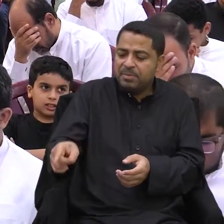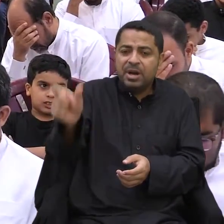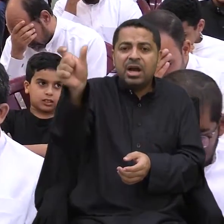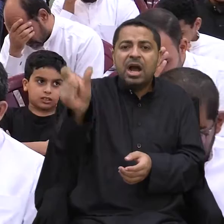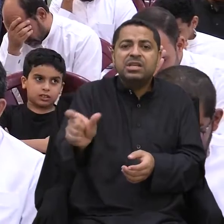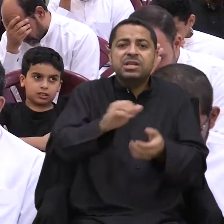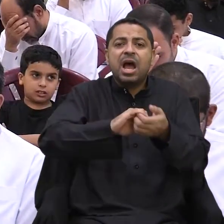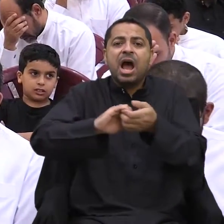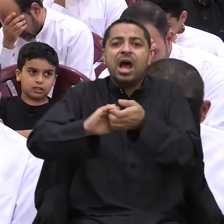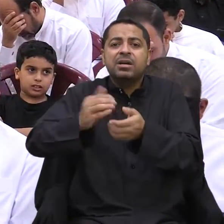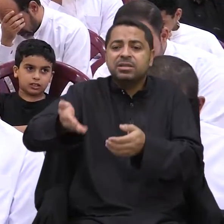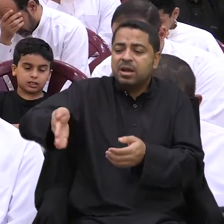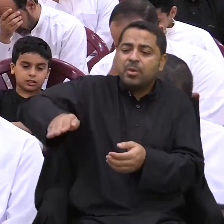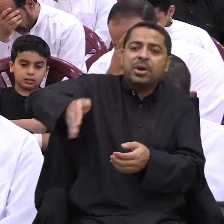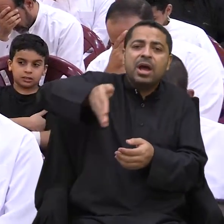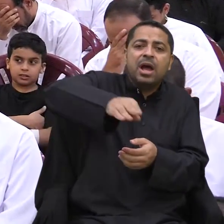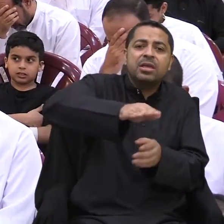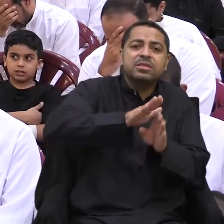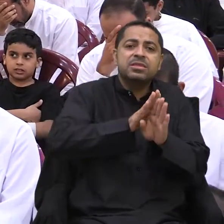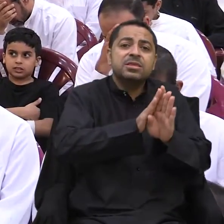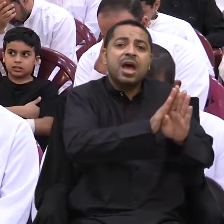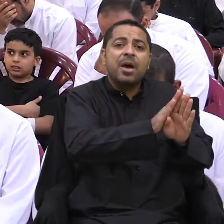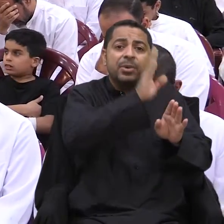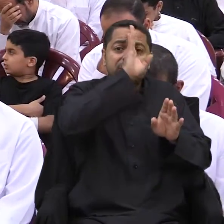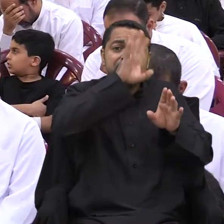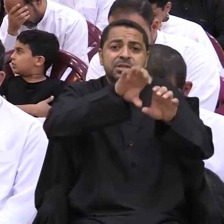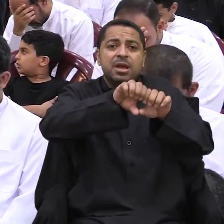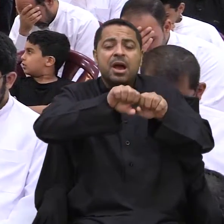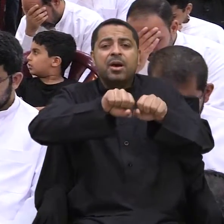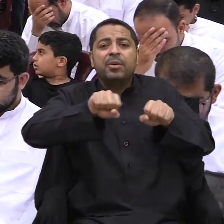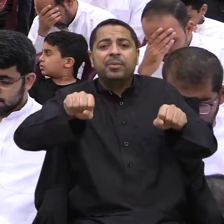عليهم دون الإخيا، ولا